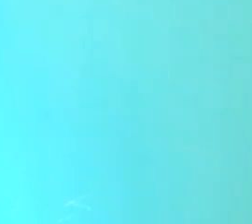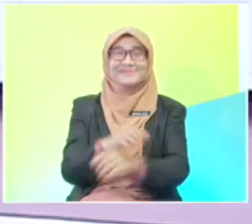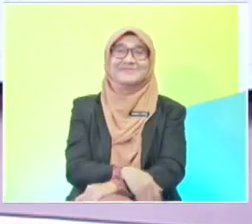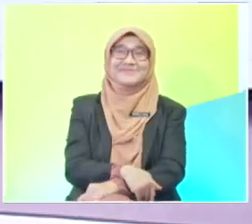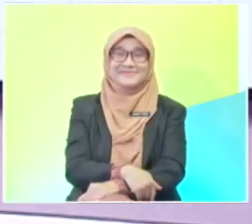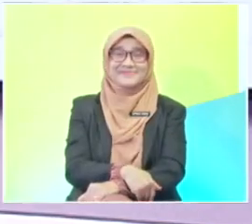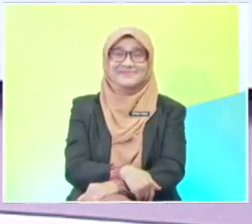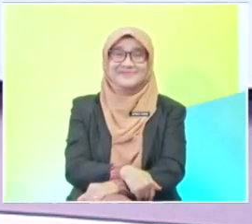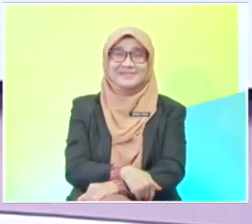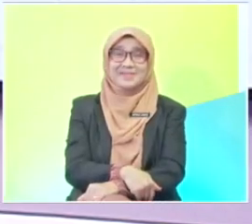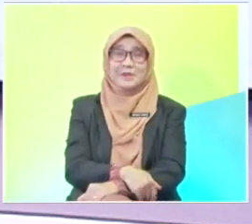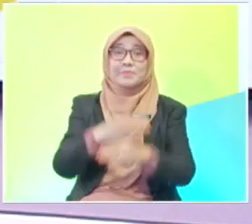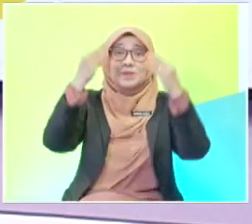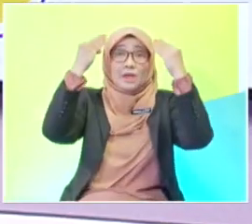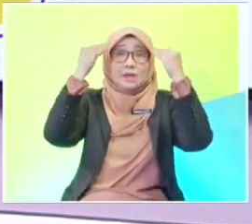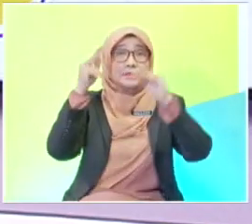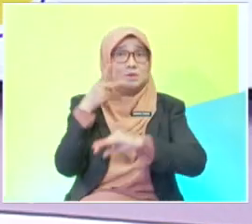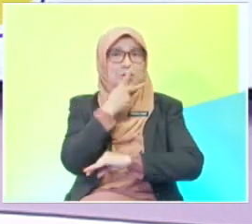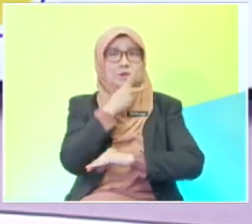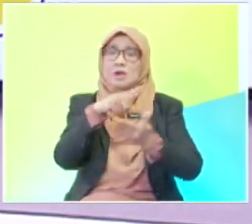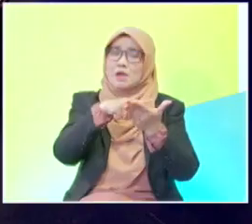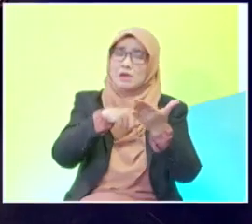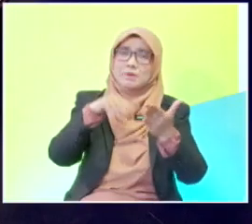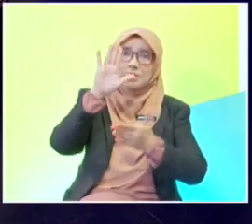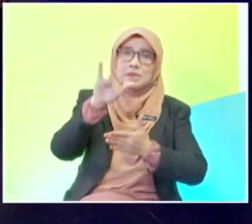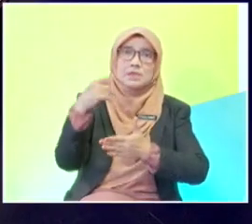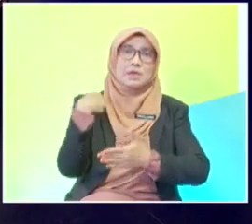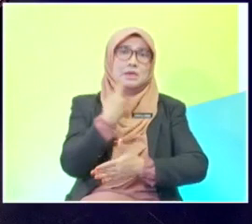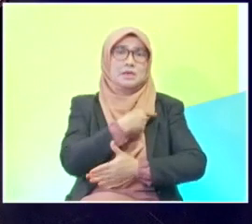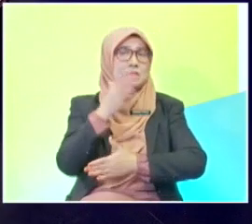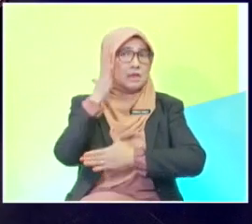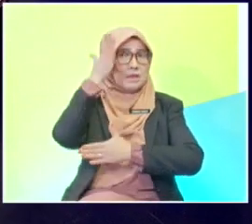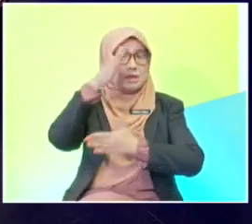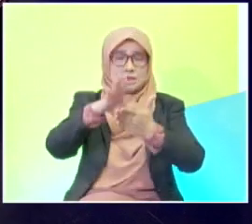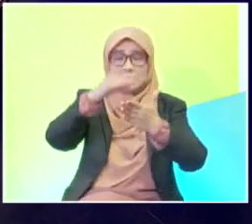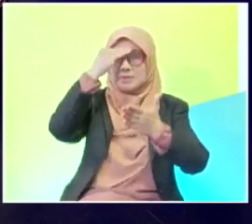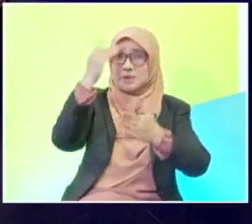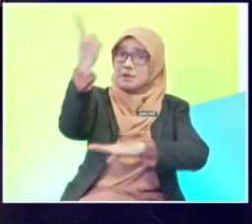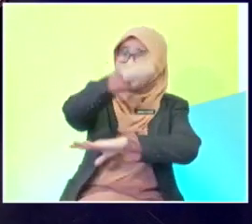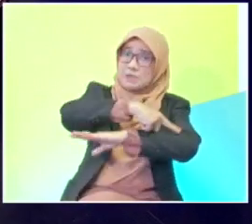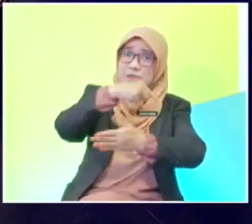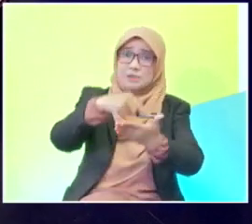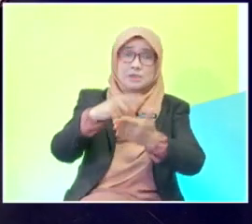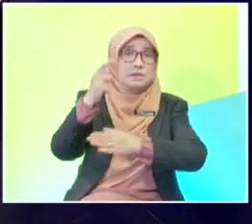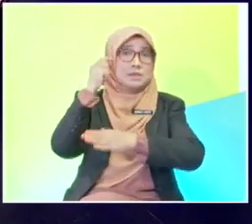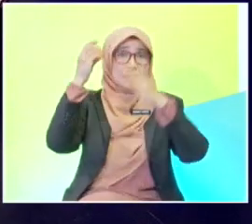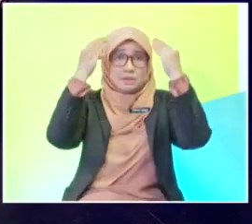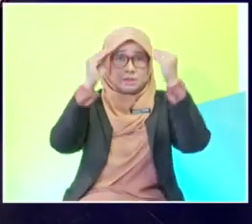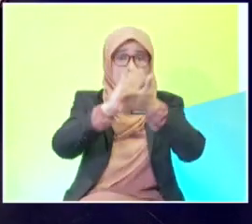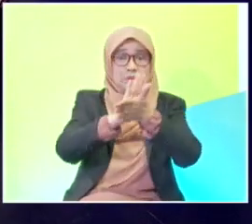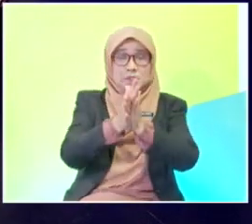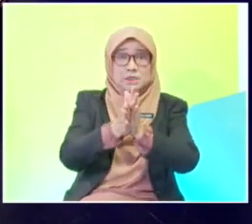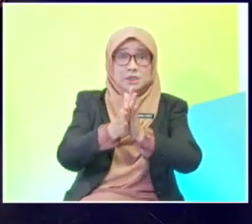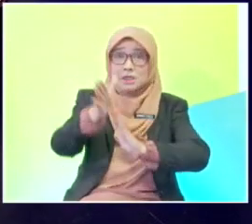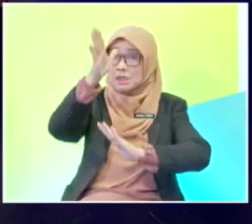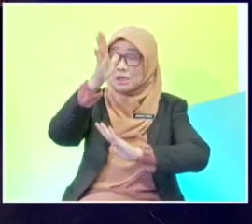sana. Baiklah, Cikgu Nisa, apa yang sama-sama kita nak belajar hari ini, Cikgu? Tadi Cikgu sebagai seorang doktor, saya sebagai seorang